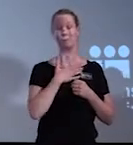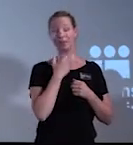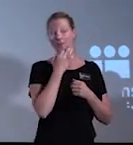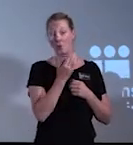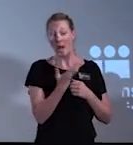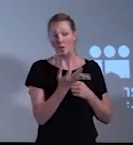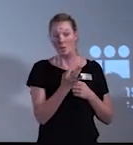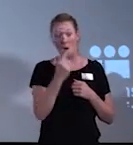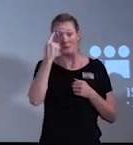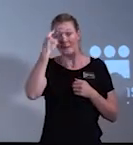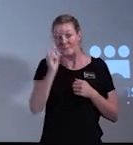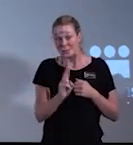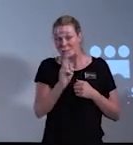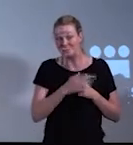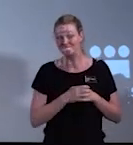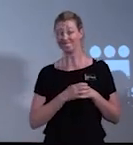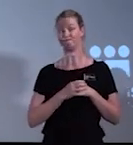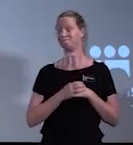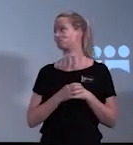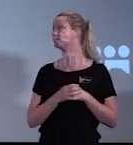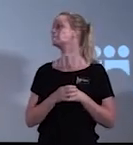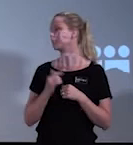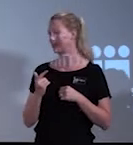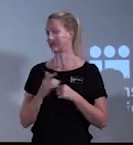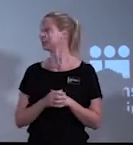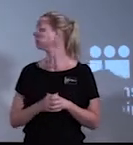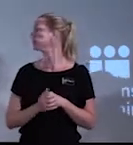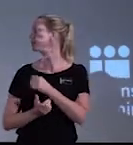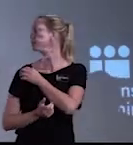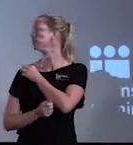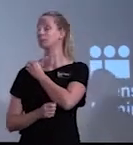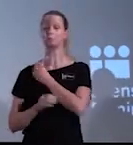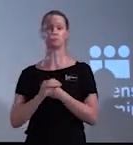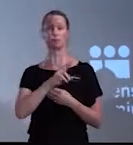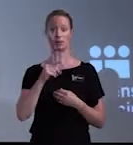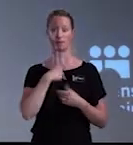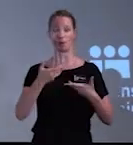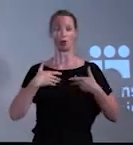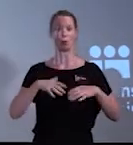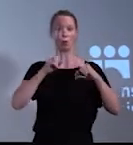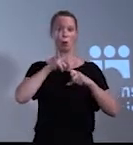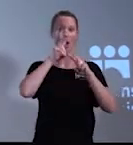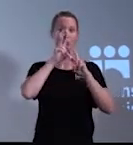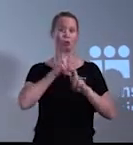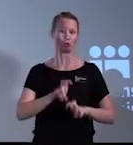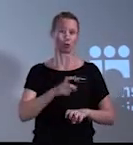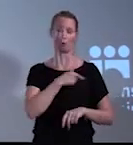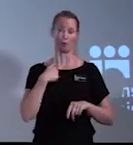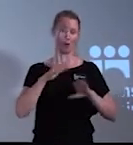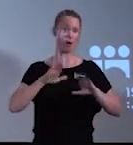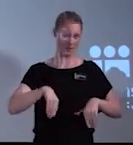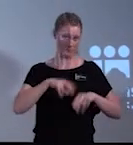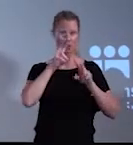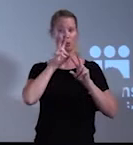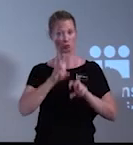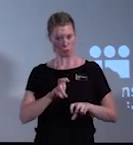fråga. Hur har ni egentligen tänkt här? Tack så mycket. Där har ju vi fått ett uppdrag att analysera, och vi har ju